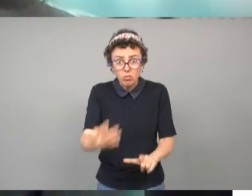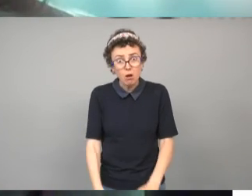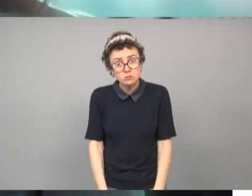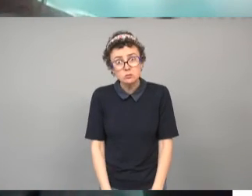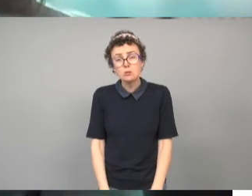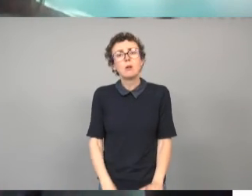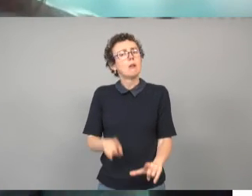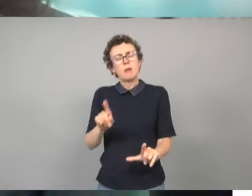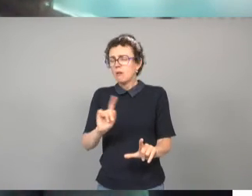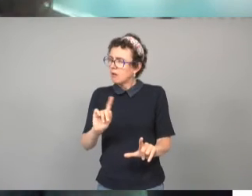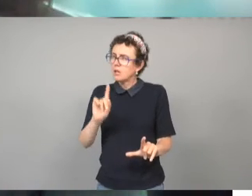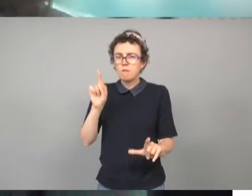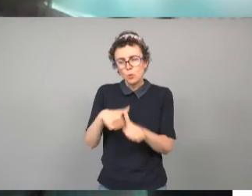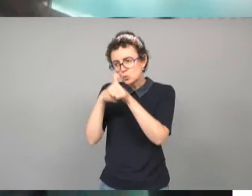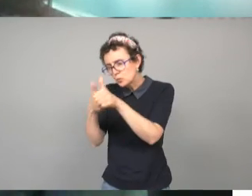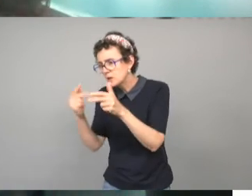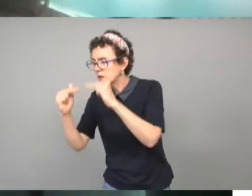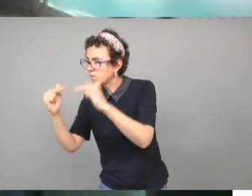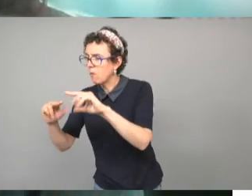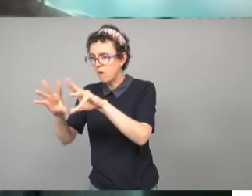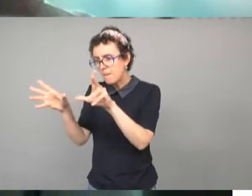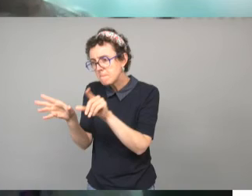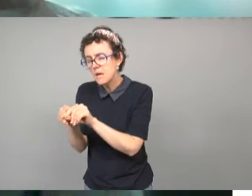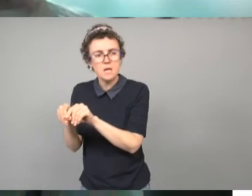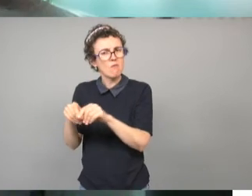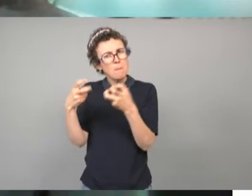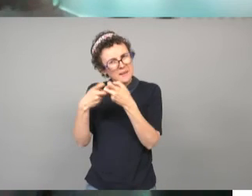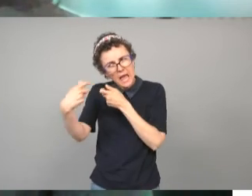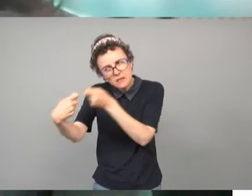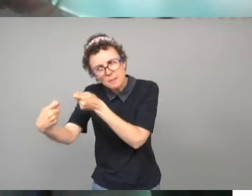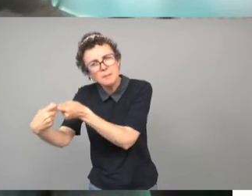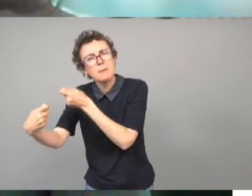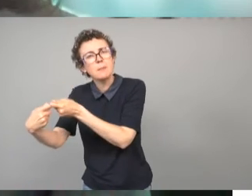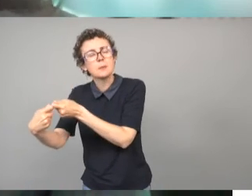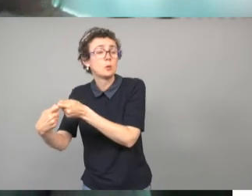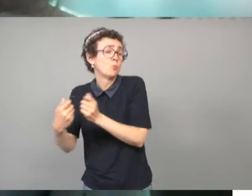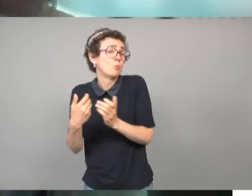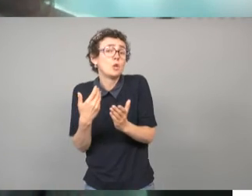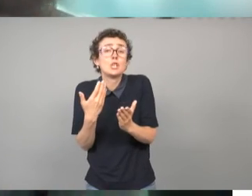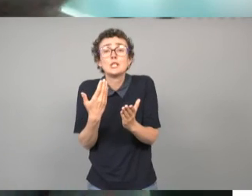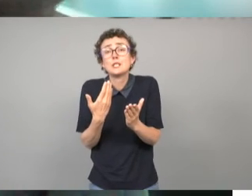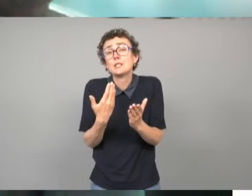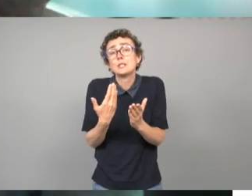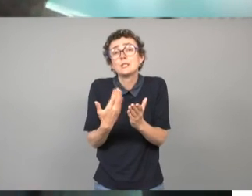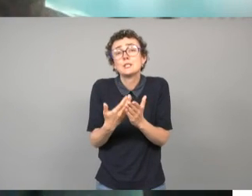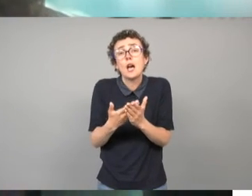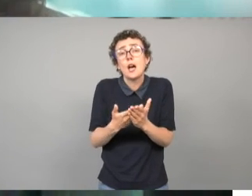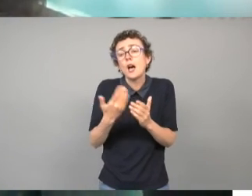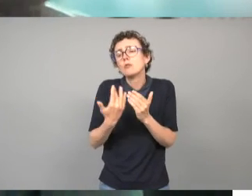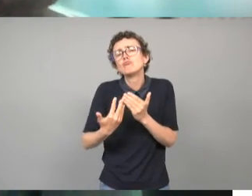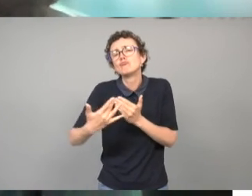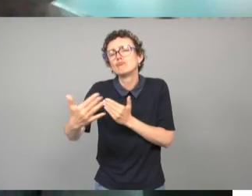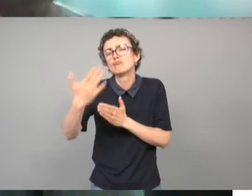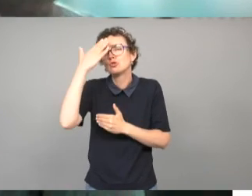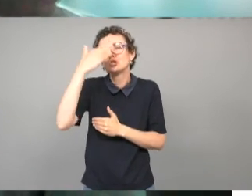rester ajustée à la situation des familles pour lesquelles elle a été pensée. Mais vous avez identifié ce décalage et ce problème et vous saurez y mettre